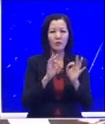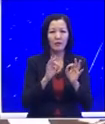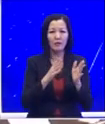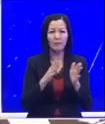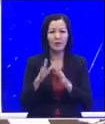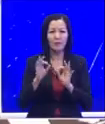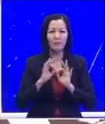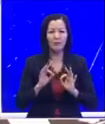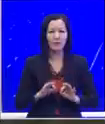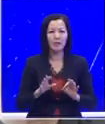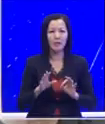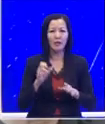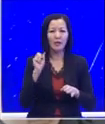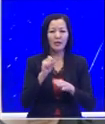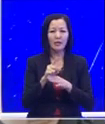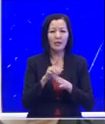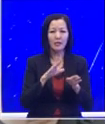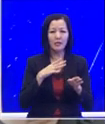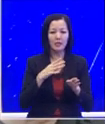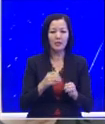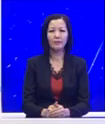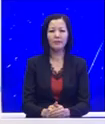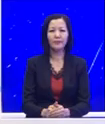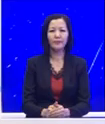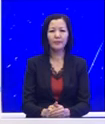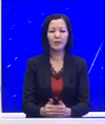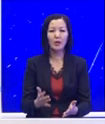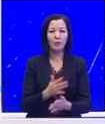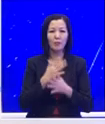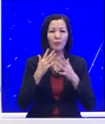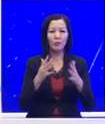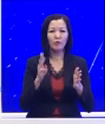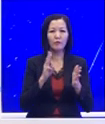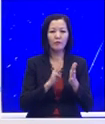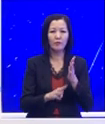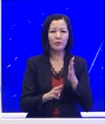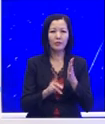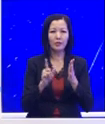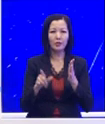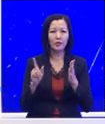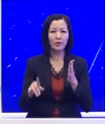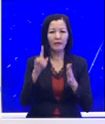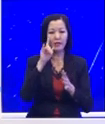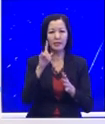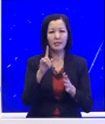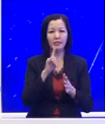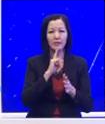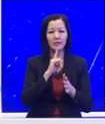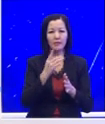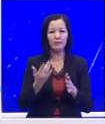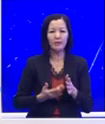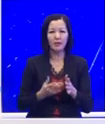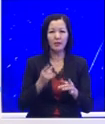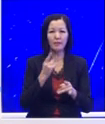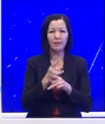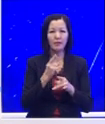словам прокуроров, были поставлены конкретные задачи. Больше 80 восточно-казахстанцев стали жертвами обмана со стороны